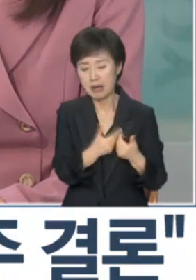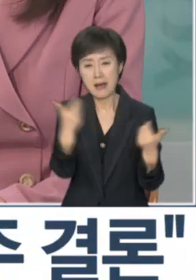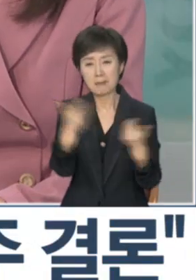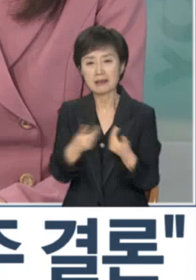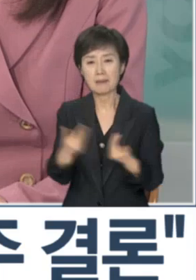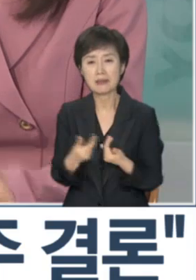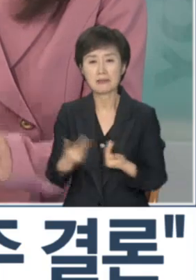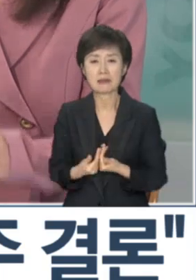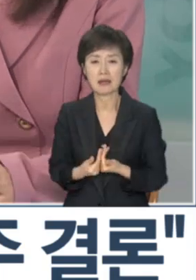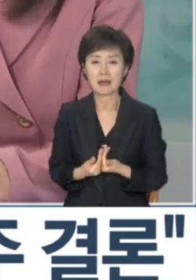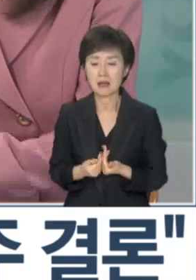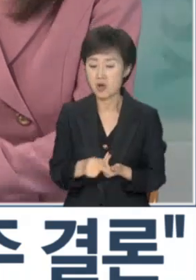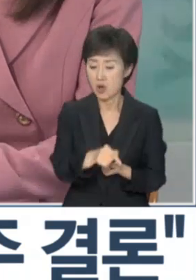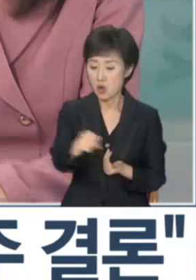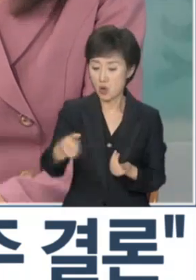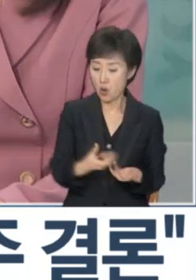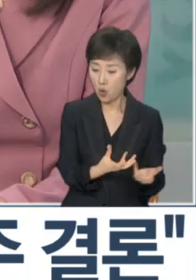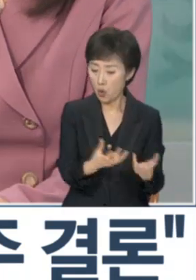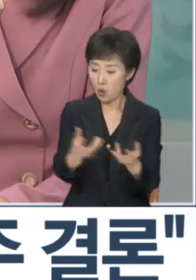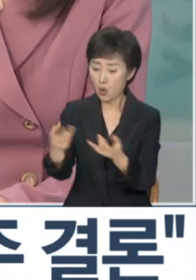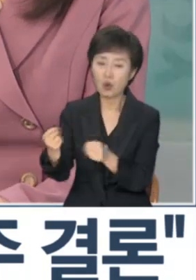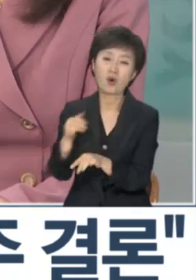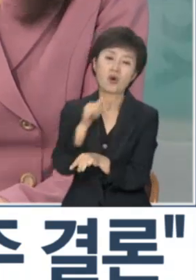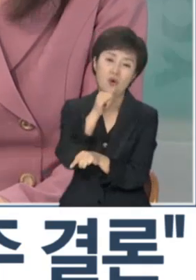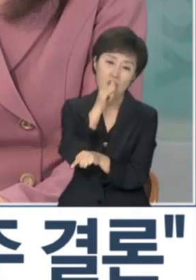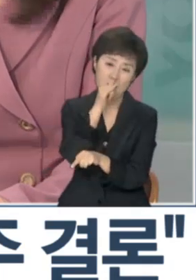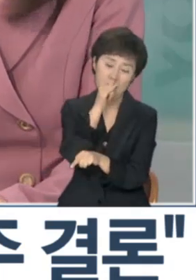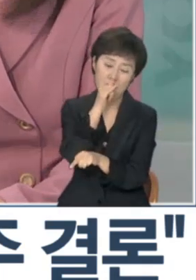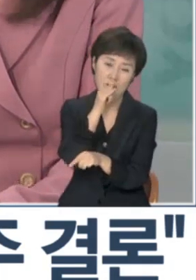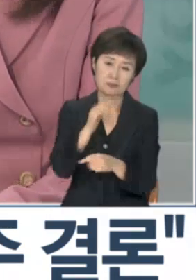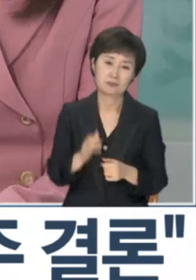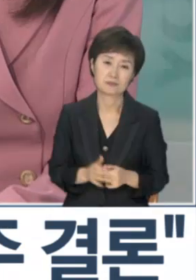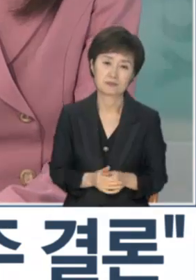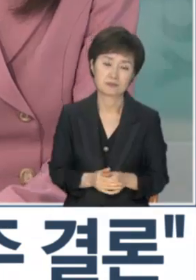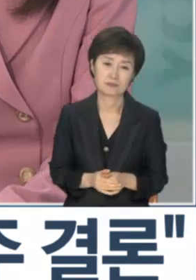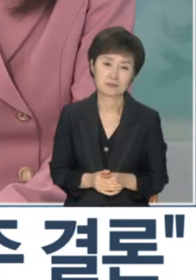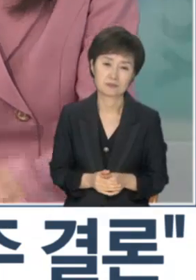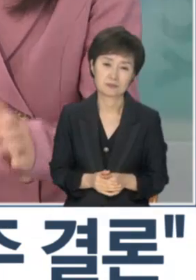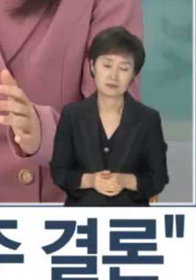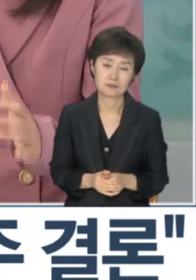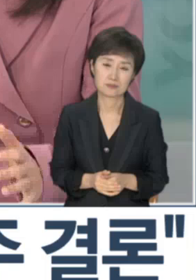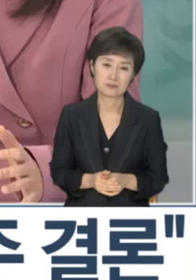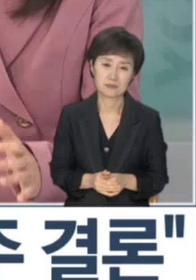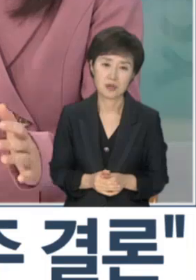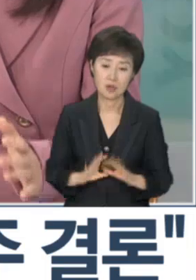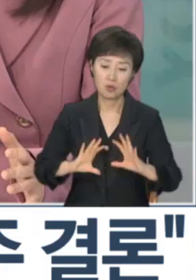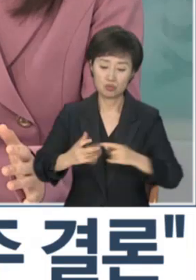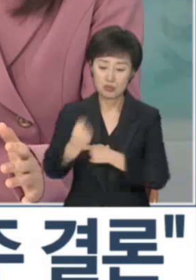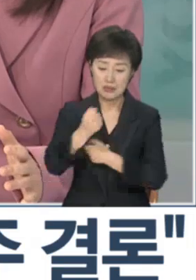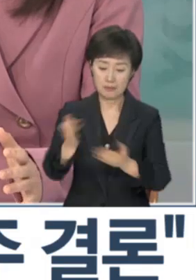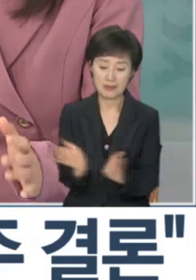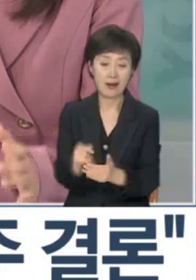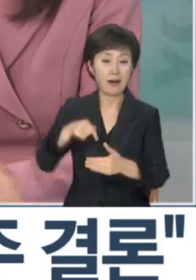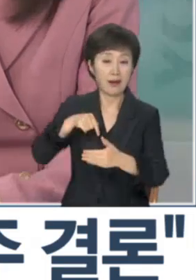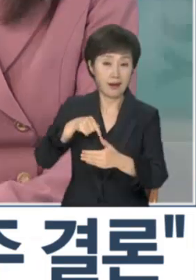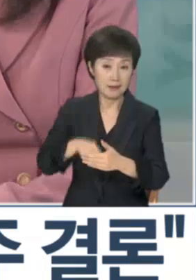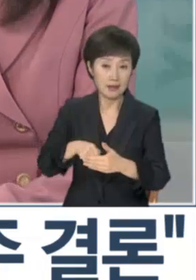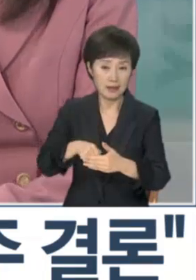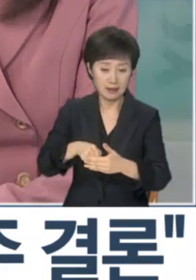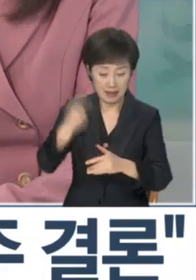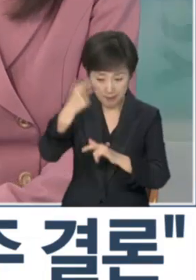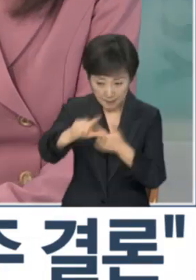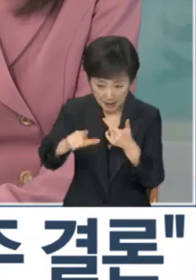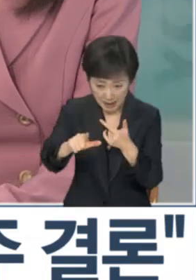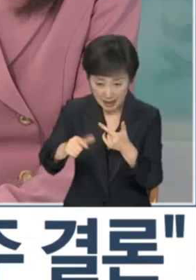자체에 대해서 굉장히 강한 또 부정적인 기류도 있는 것이 분명해 보입니다. 그렇기 때문에 당 내에서 이런 부분들을 좀